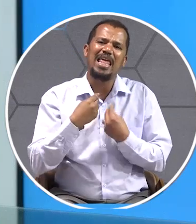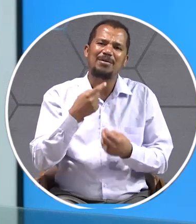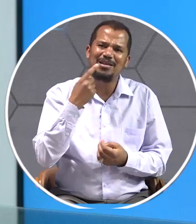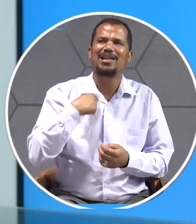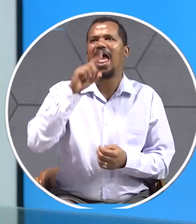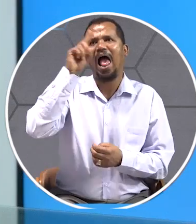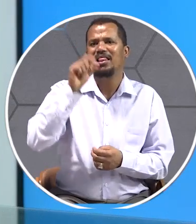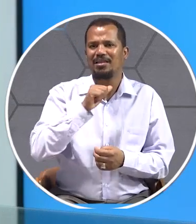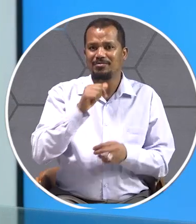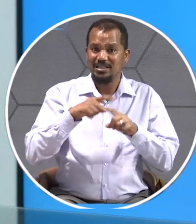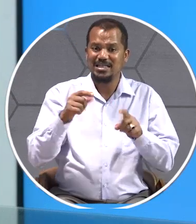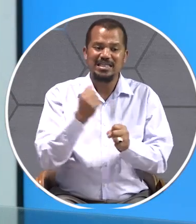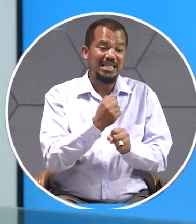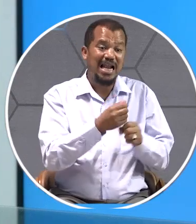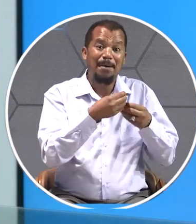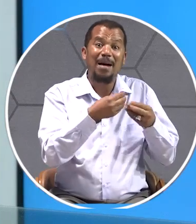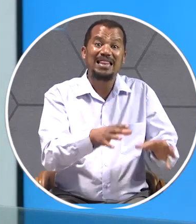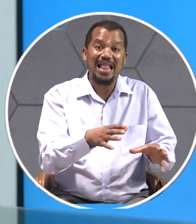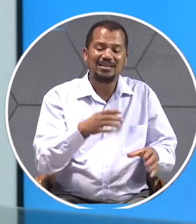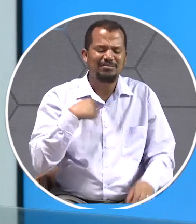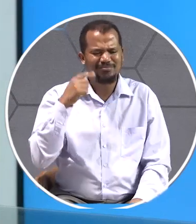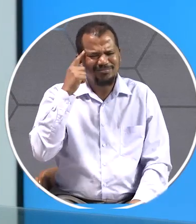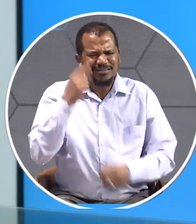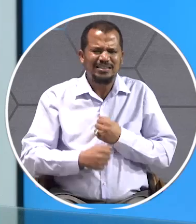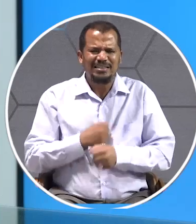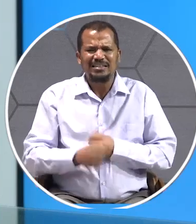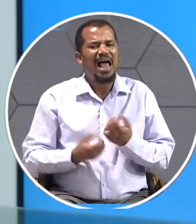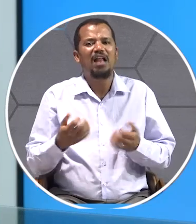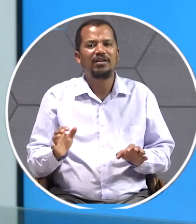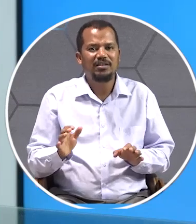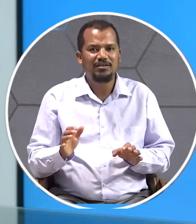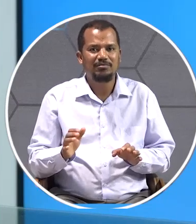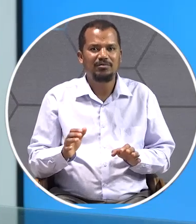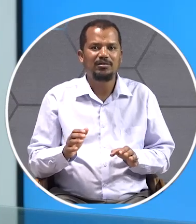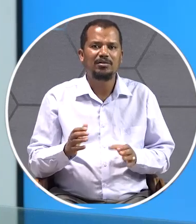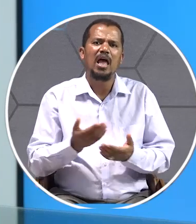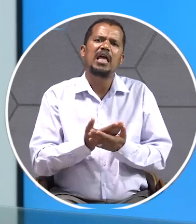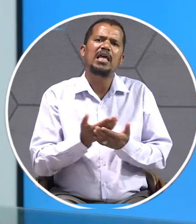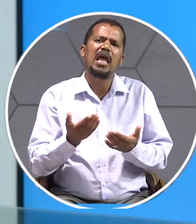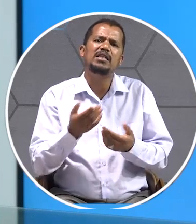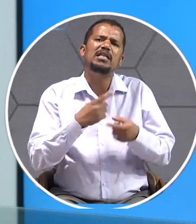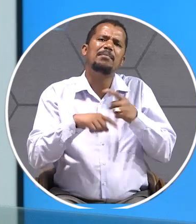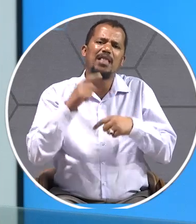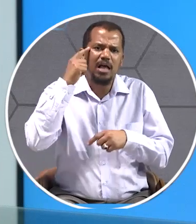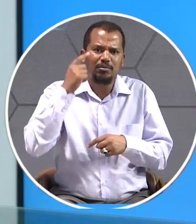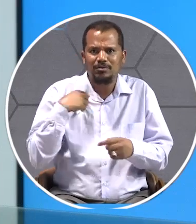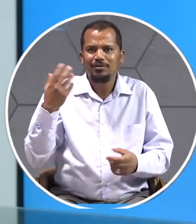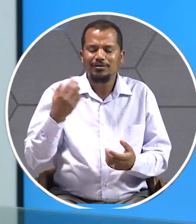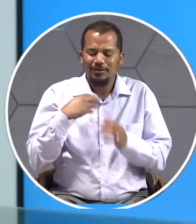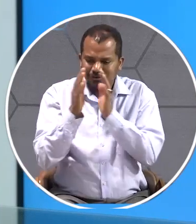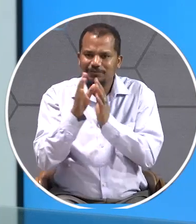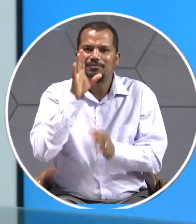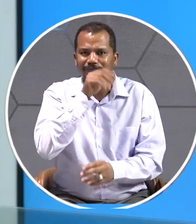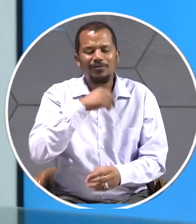አልጠይቅም ግን ስራ ማጣቴን እንዳስብ አታድርገኝ ኬት እንደመጣልኝም አላቅም ያን ጸሎት አድርጌ ወጣው ማለት